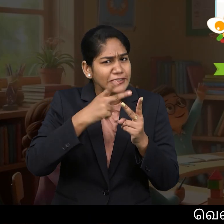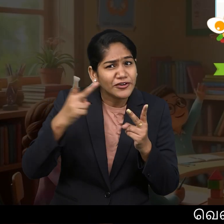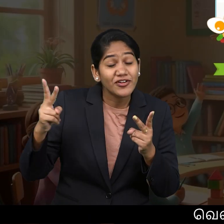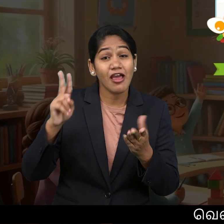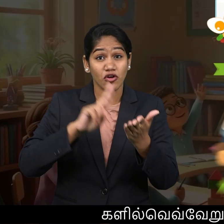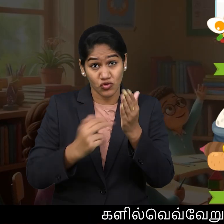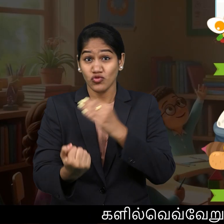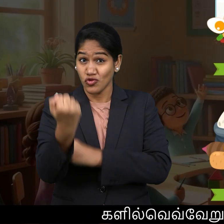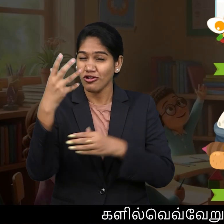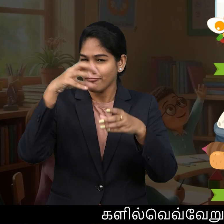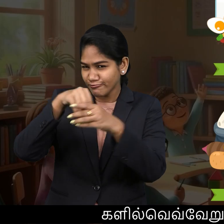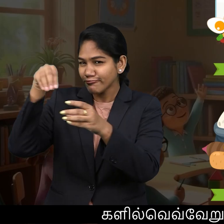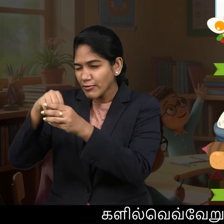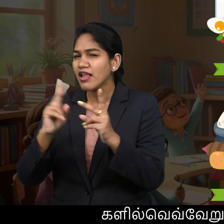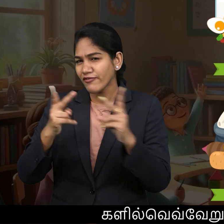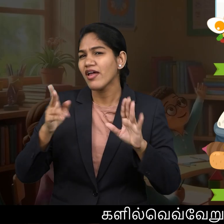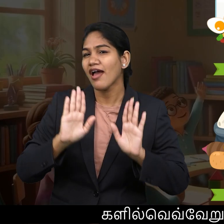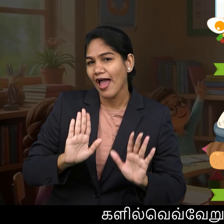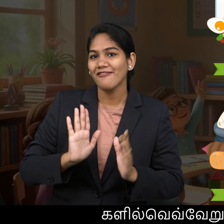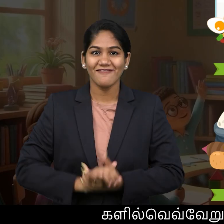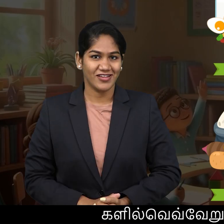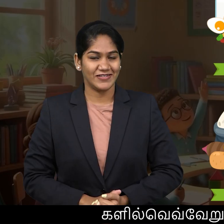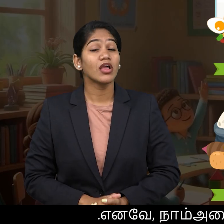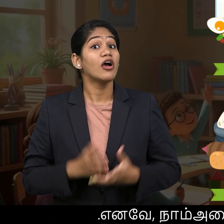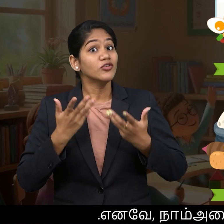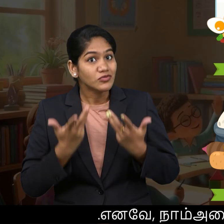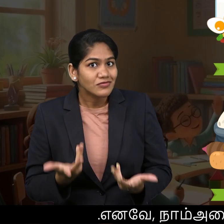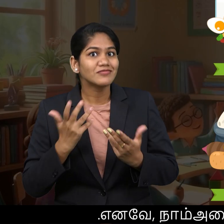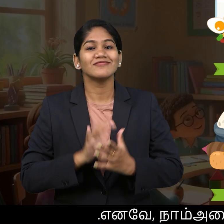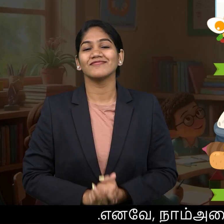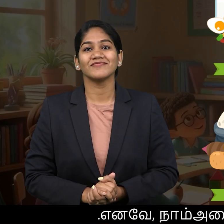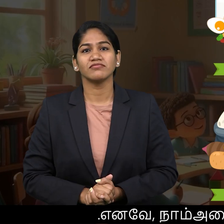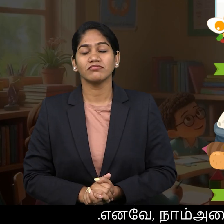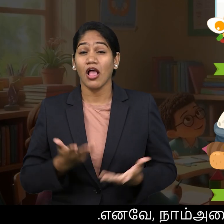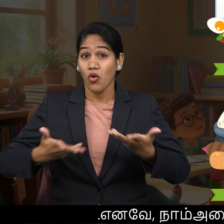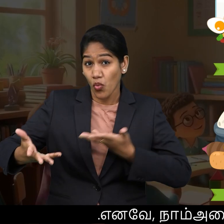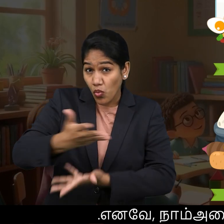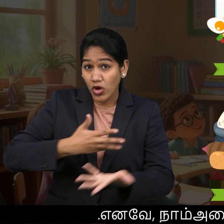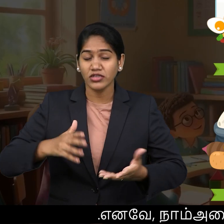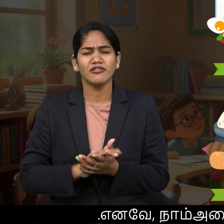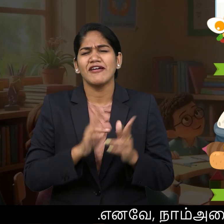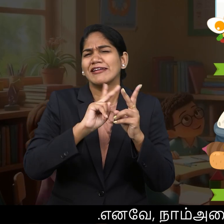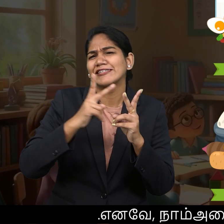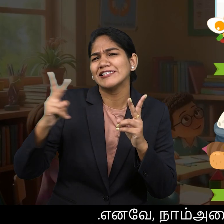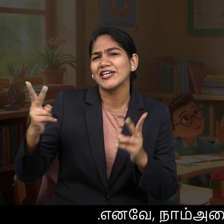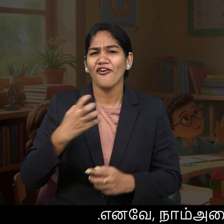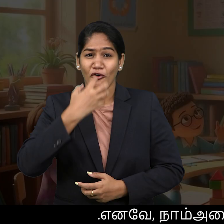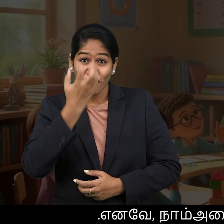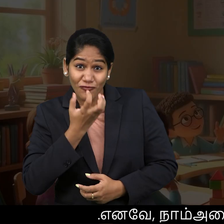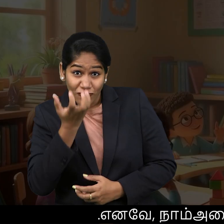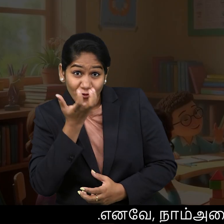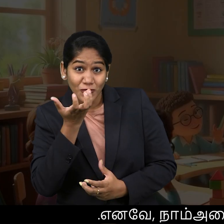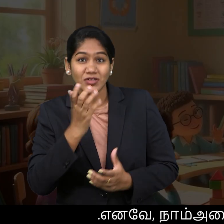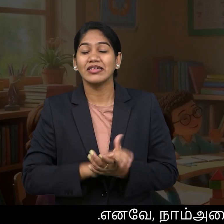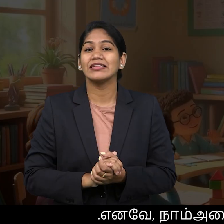வெவ்வேறு உணவுகளில் வெவ்வேறு ஊட்டச்சத்துகள் உள்ளன. எனவே நாம் அனைத்து வகையான பழங்கள்,